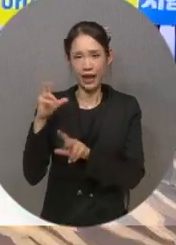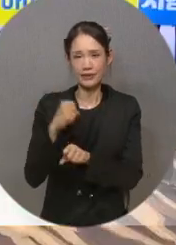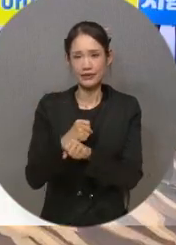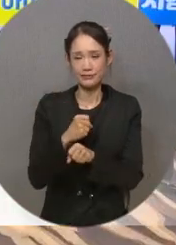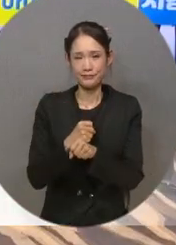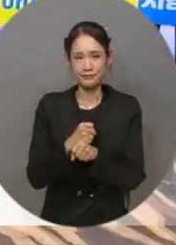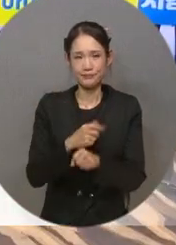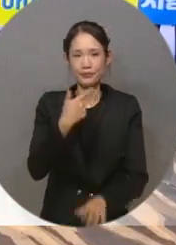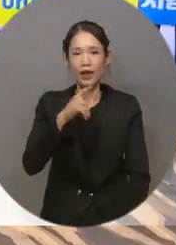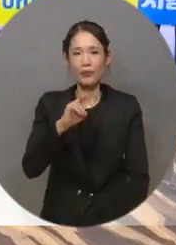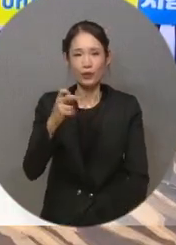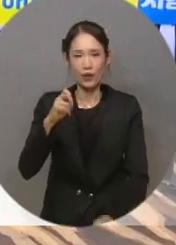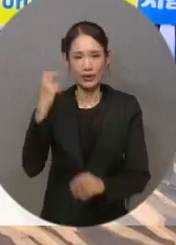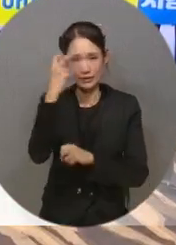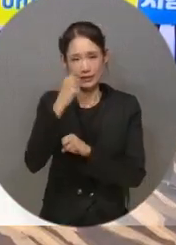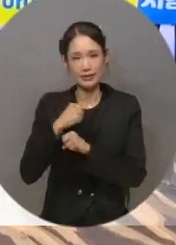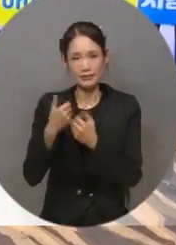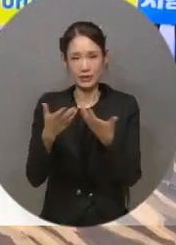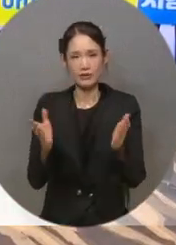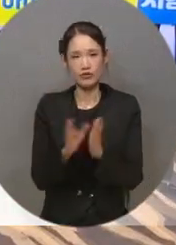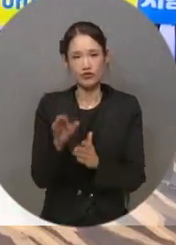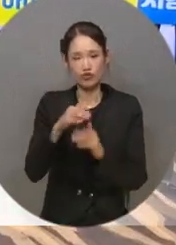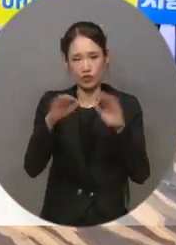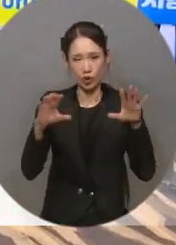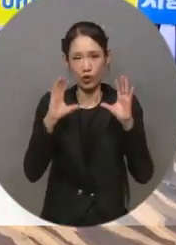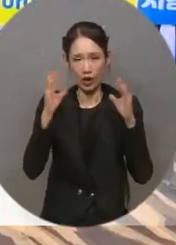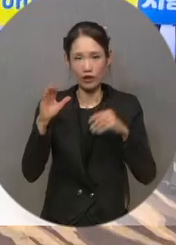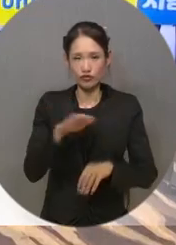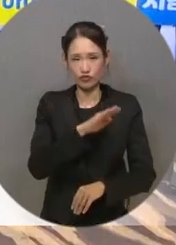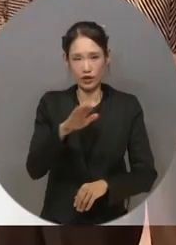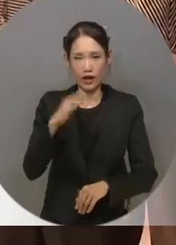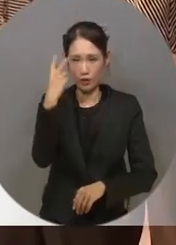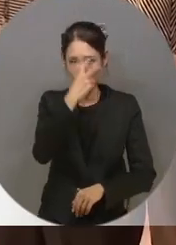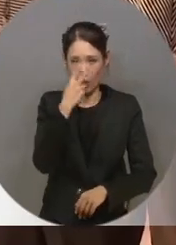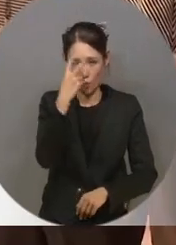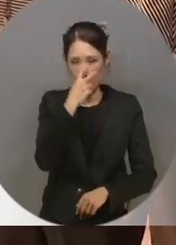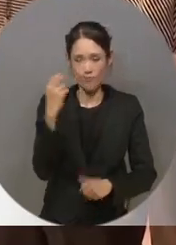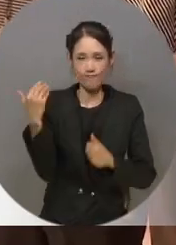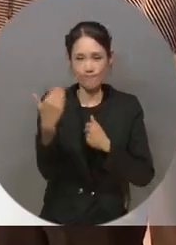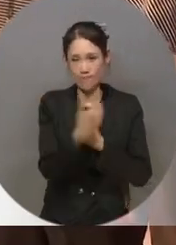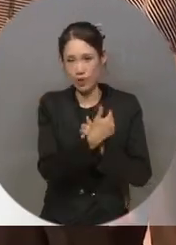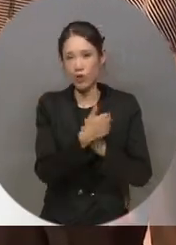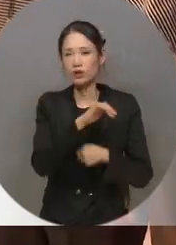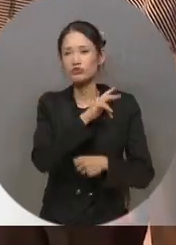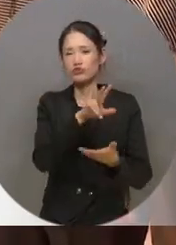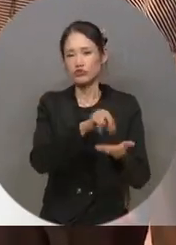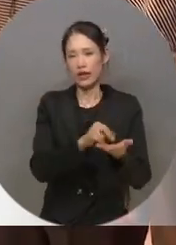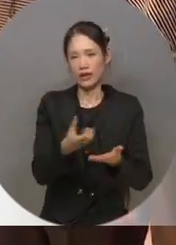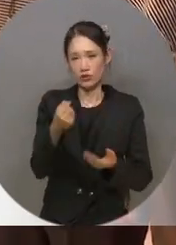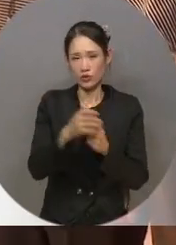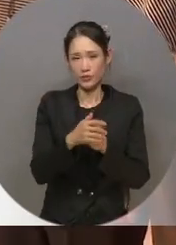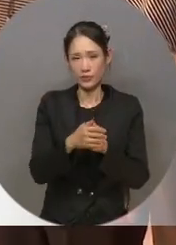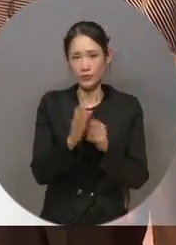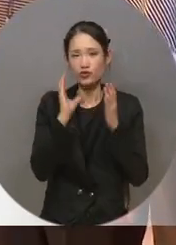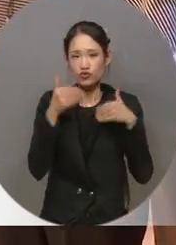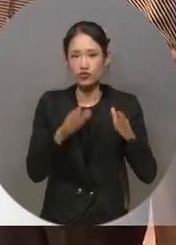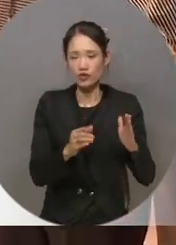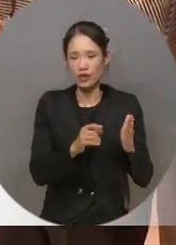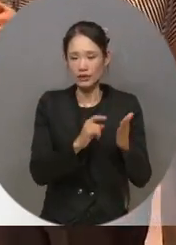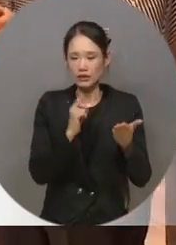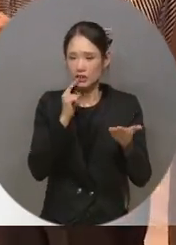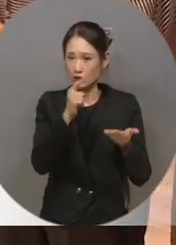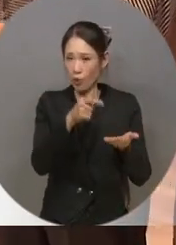남도아의 지킴이다는 우리 동네 아이는 우리가 돌본다라는 솔고나래 출생 미신고 아동 전수조사 등 지역의